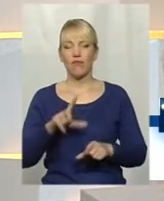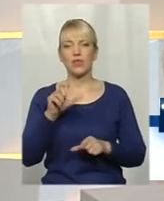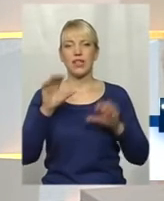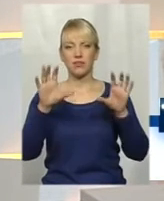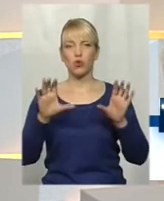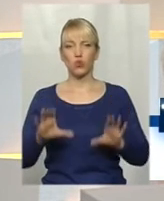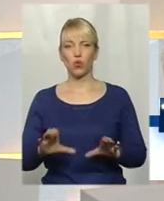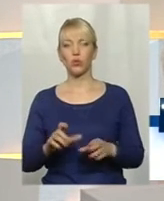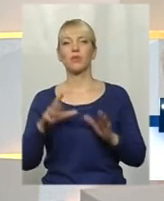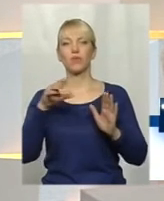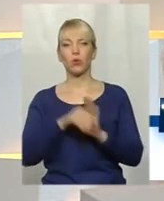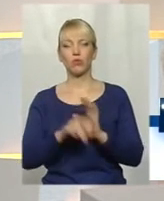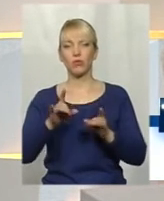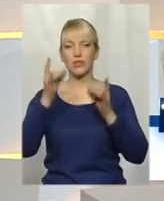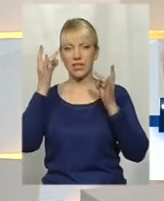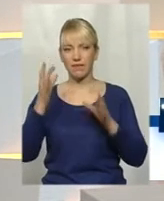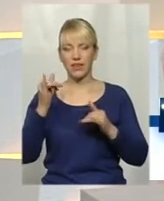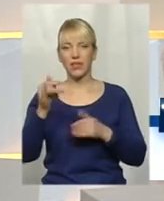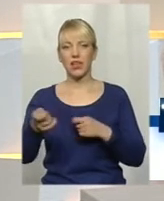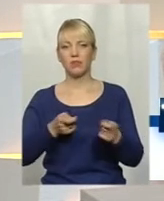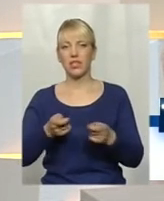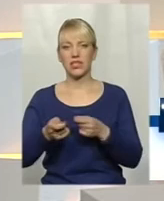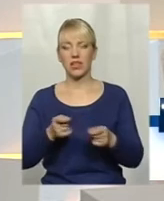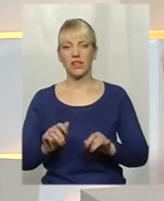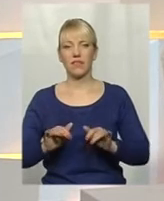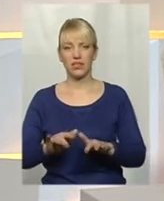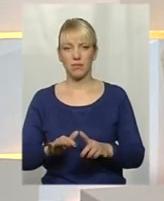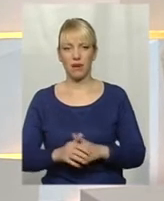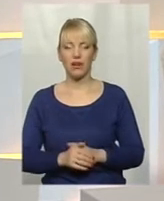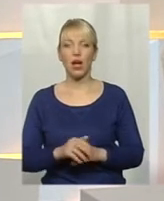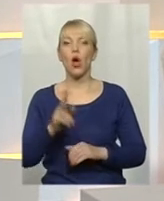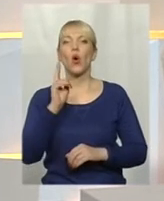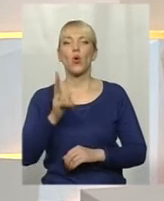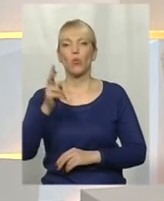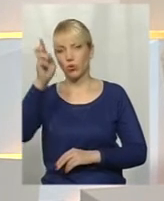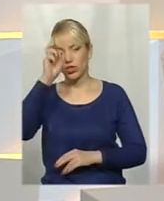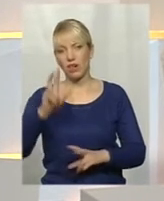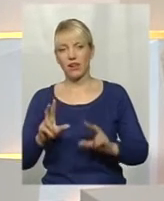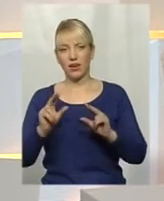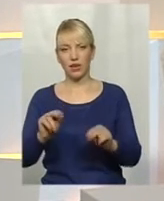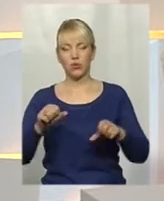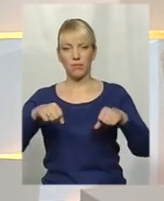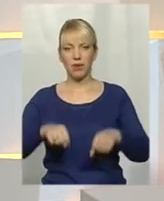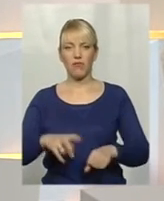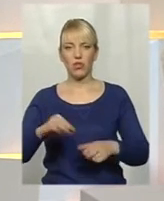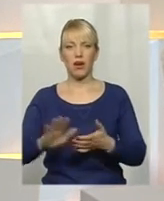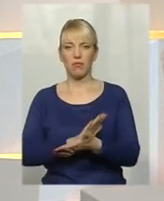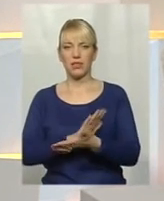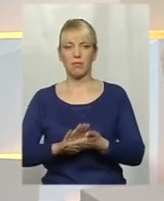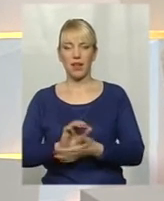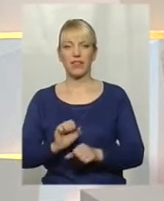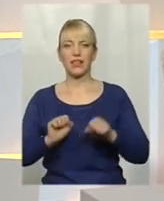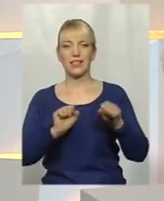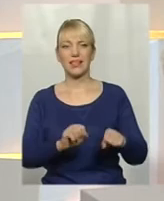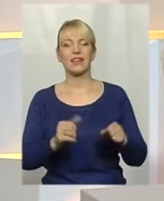у тому числі у цивільних та адміністративних справах. То кому держава гарантує право на безоплатний